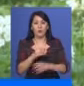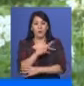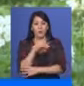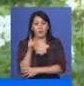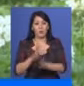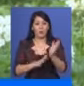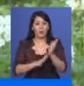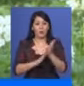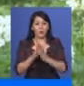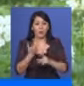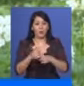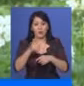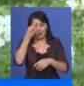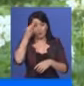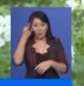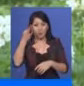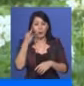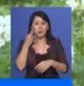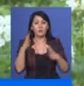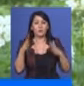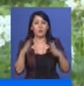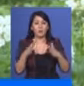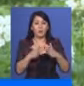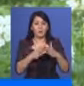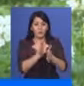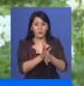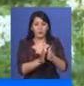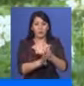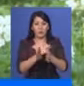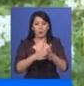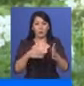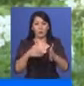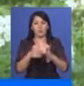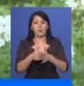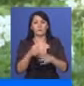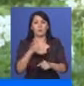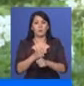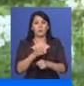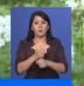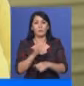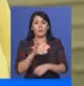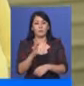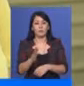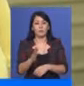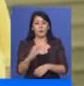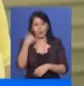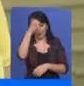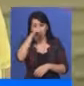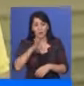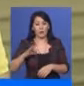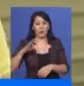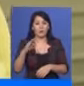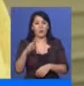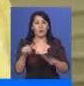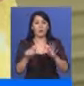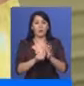Бұл жақсы тәжірибе болды. Сондай-ақ біз жер үйдің қасбетін блокхаус және стоунхаус материалдарынан жасап жатырмыз. Жалпы биыл облыс орталығында